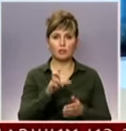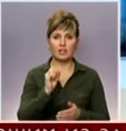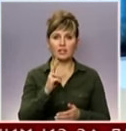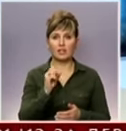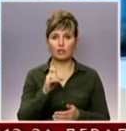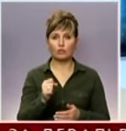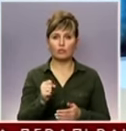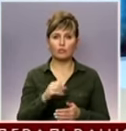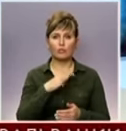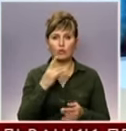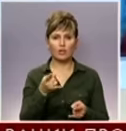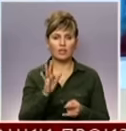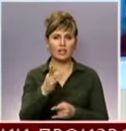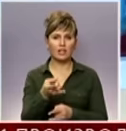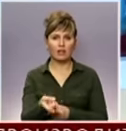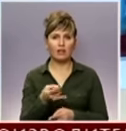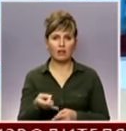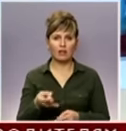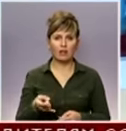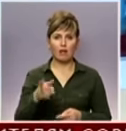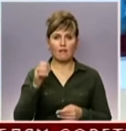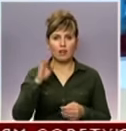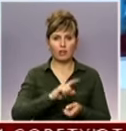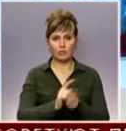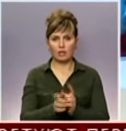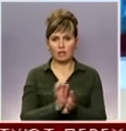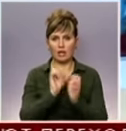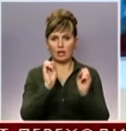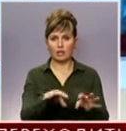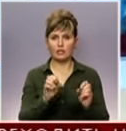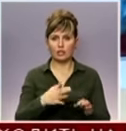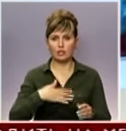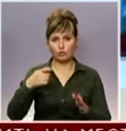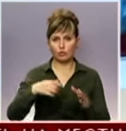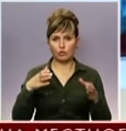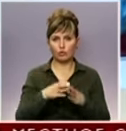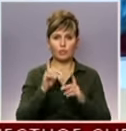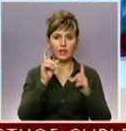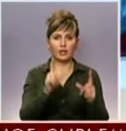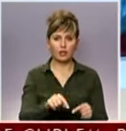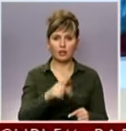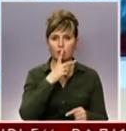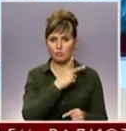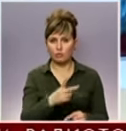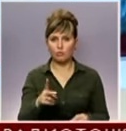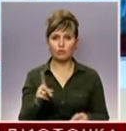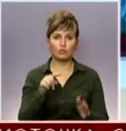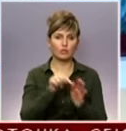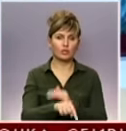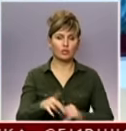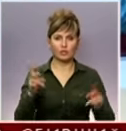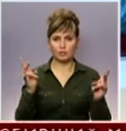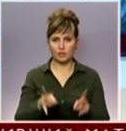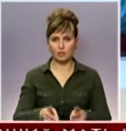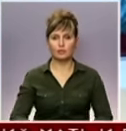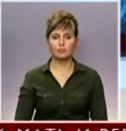Басхарасу вырубили множество деревьев, а лог водоема превратили в свалку. Наша съемочная группа побывала на месте и